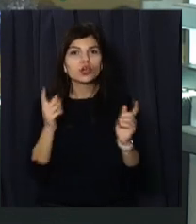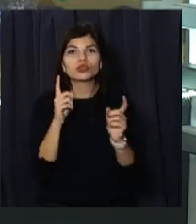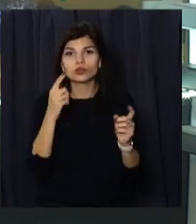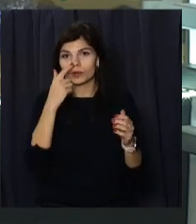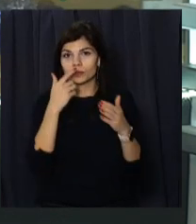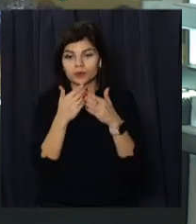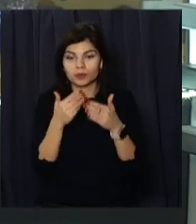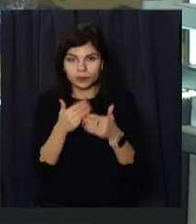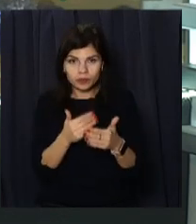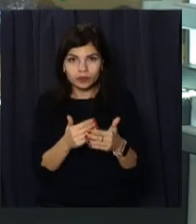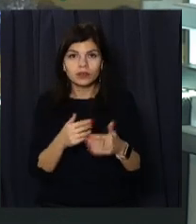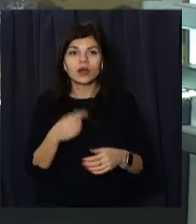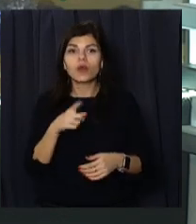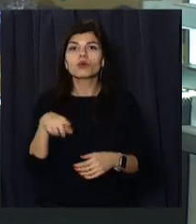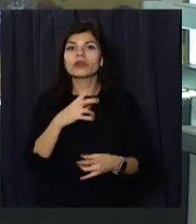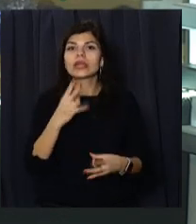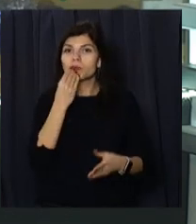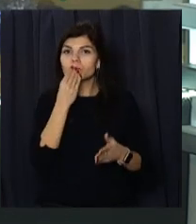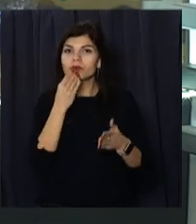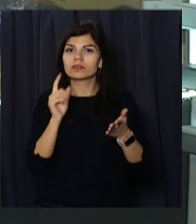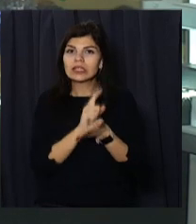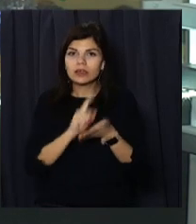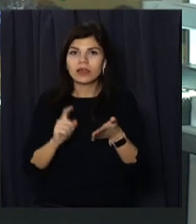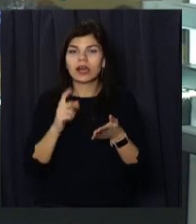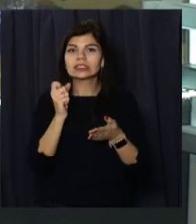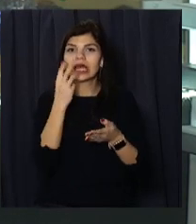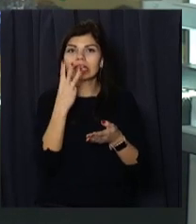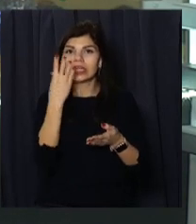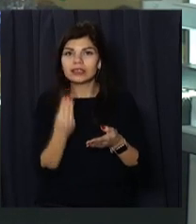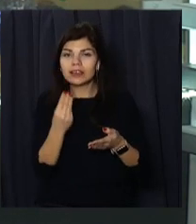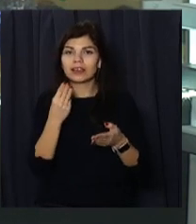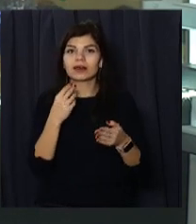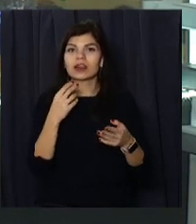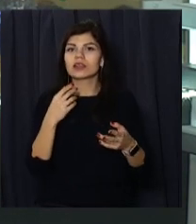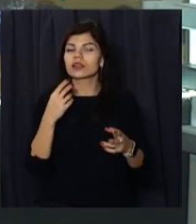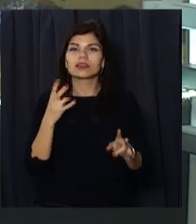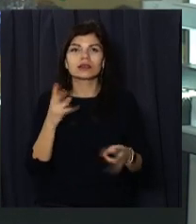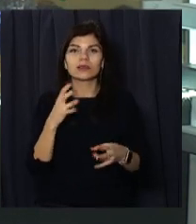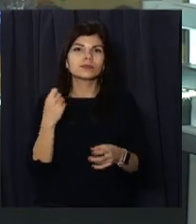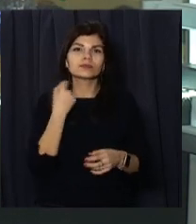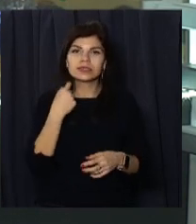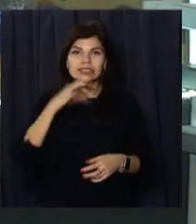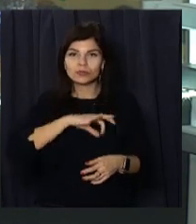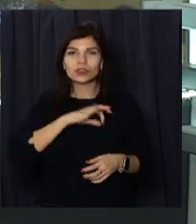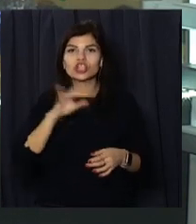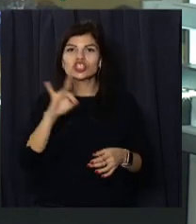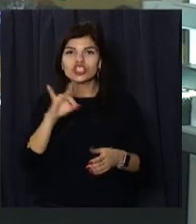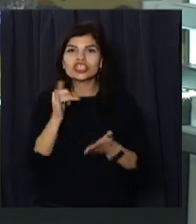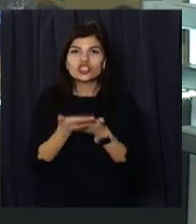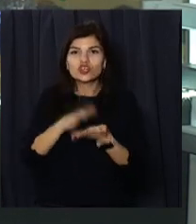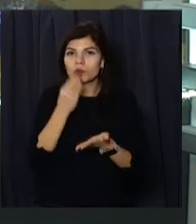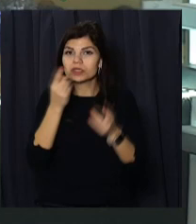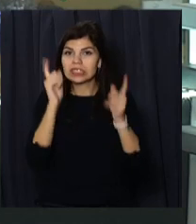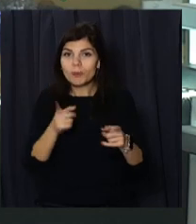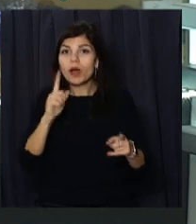донацією необхідно витримати доволі жорстку дієту. За 3 доби перед процедурою не бажано вживати алкоголь, їсти жирне та